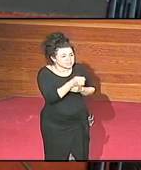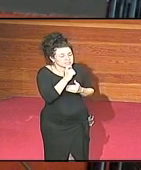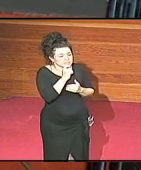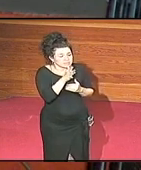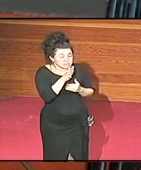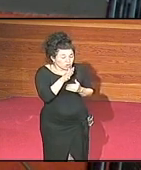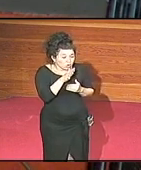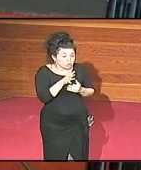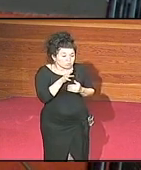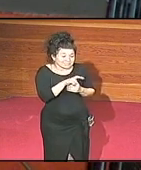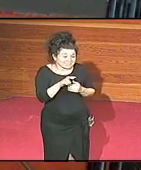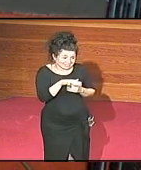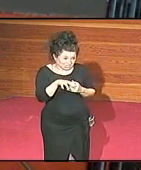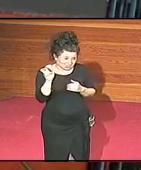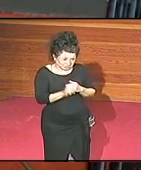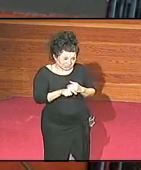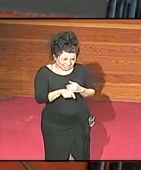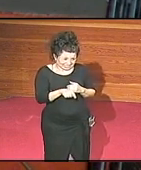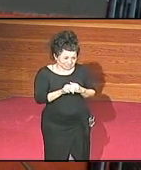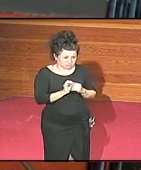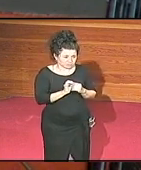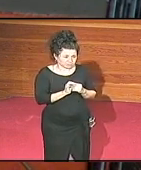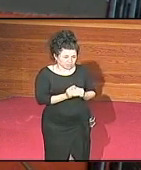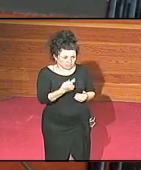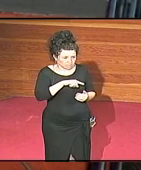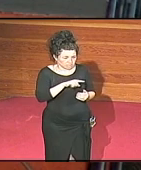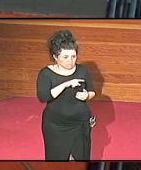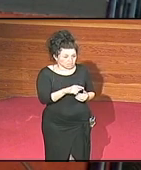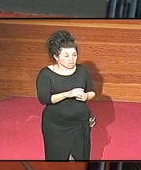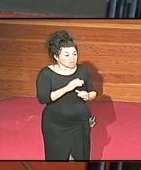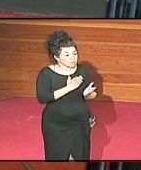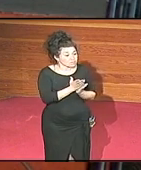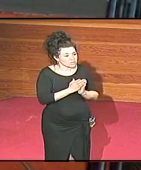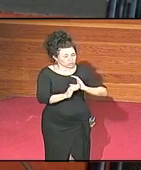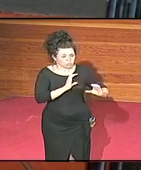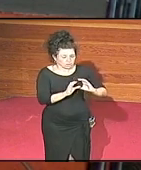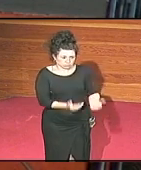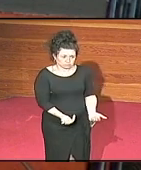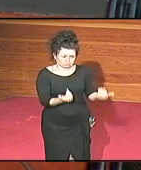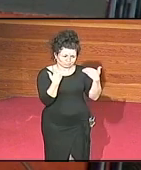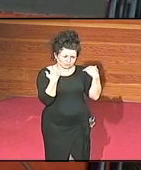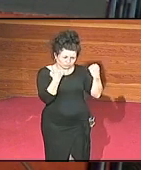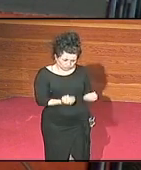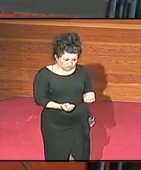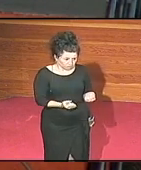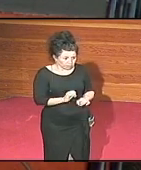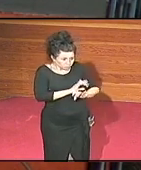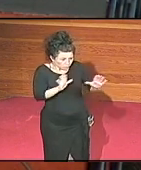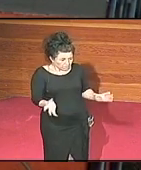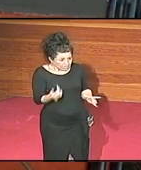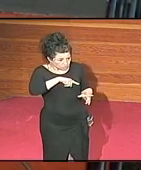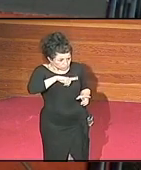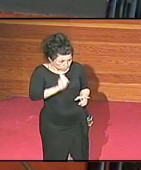batean hortik datorrela. Eta ardura, haundia daukate, komunikabideek, eta jakina kazetariok, bertan gaudelako